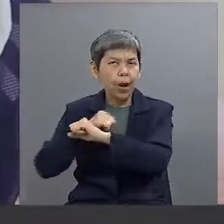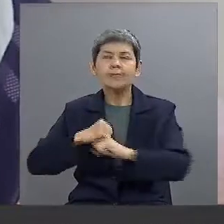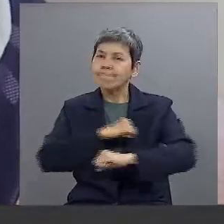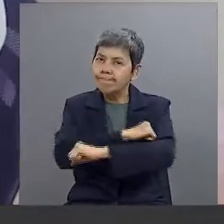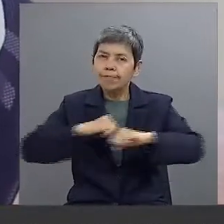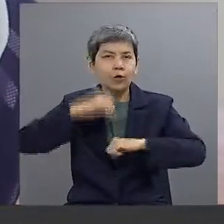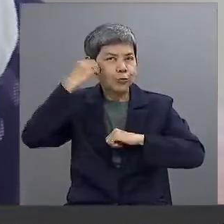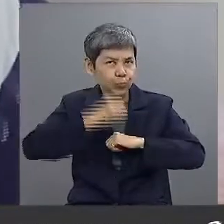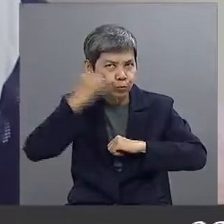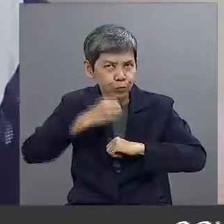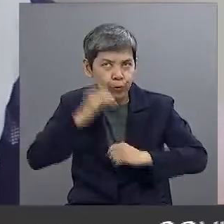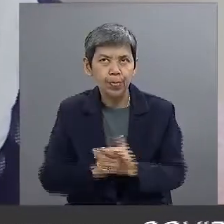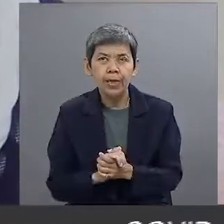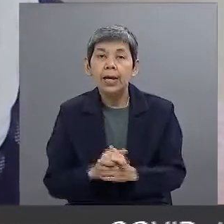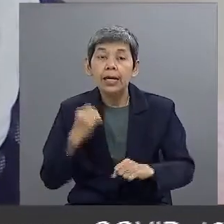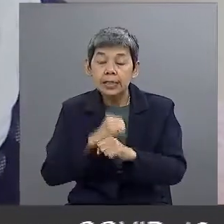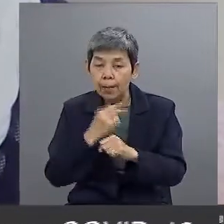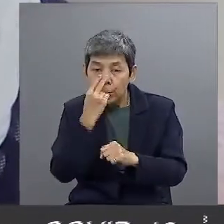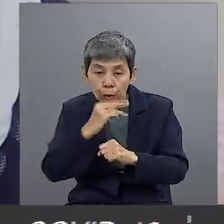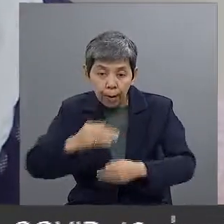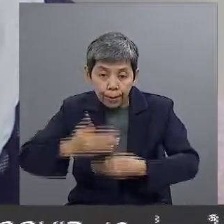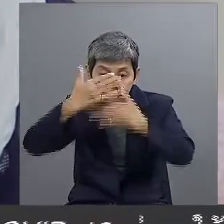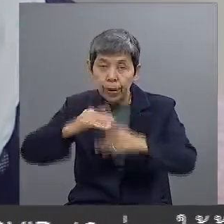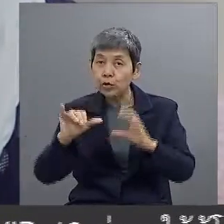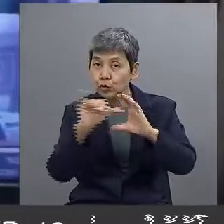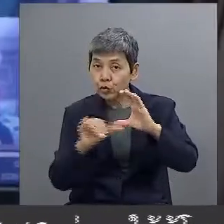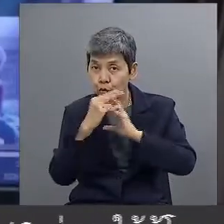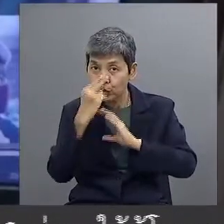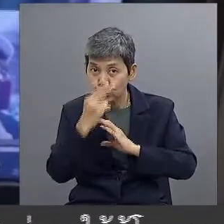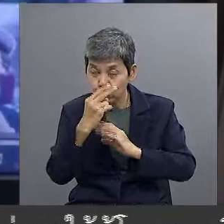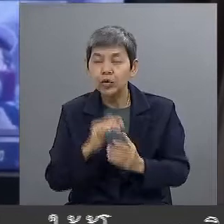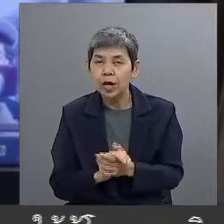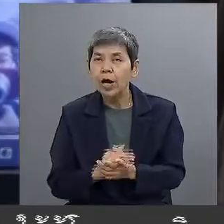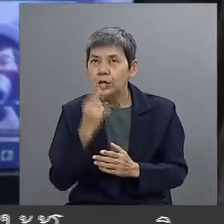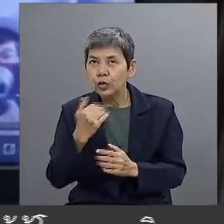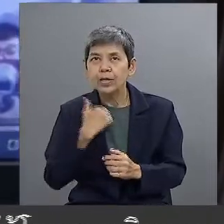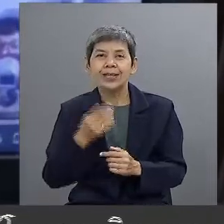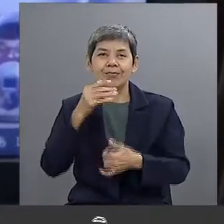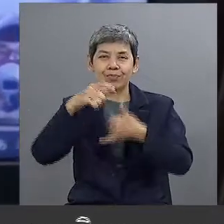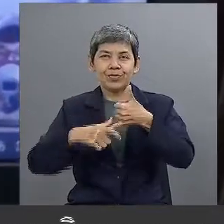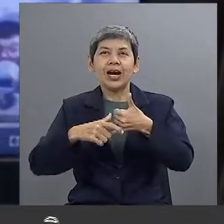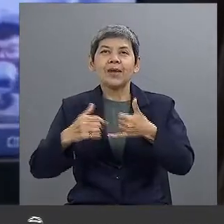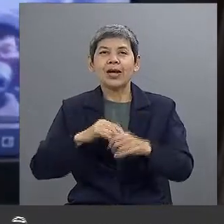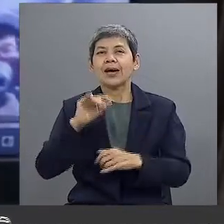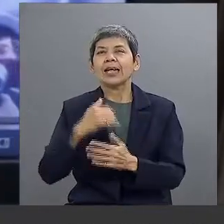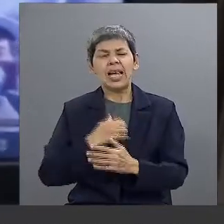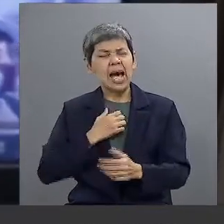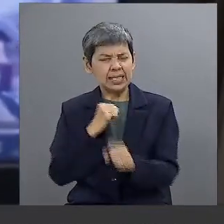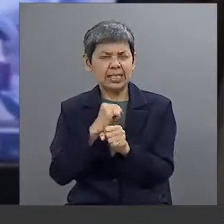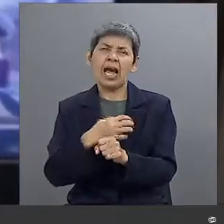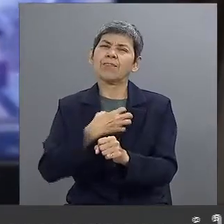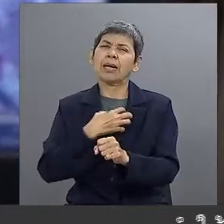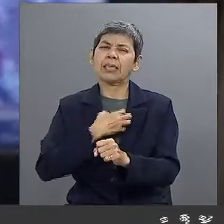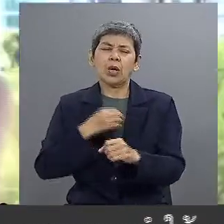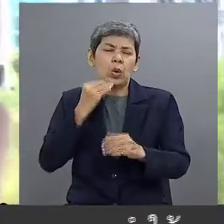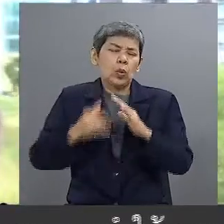โดยคอยอัปเดตคลิปในช่อง YouTube ของเพื่อนสนิทบีมเซนเซเช่นสิ่งแรกที่อิซากะอยากทำหลังพ้นช่วงกักตัวคือตัด